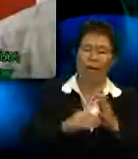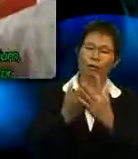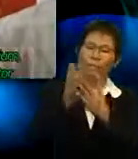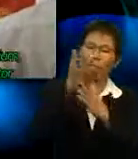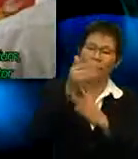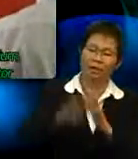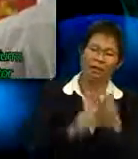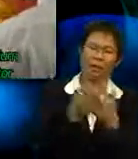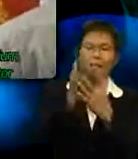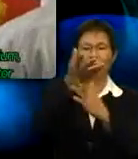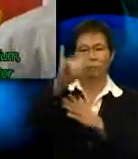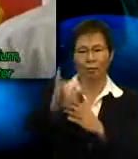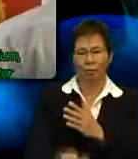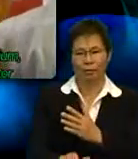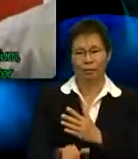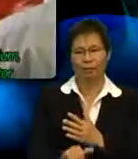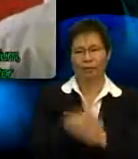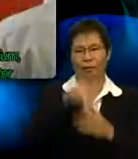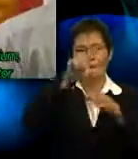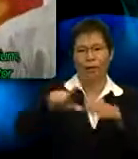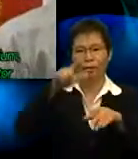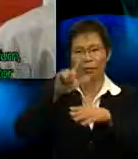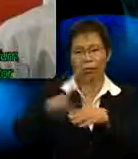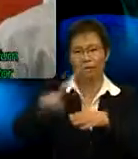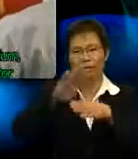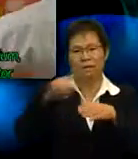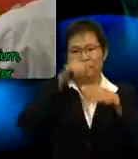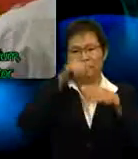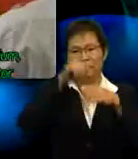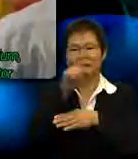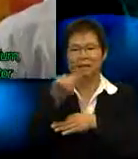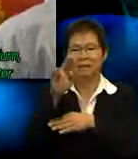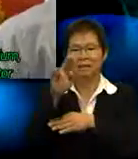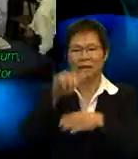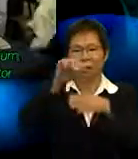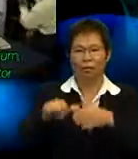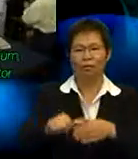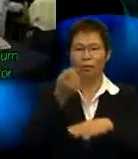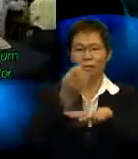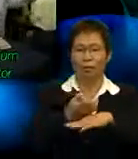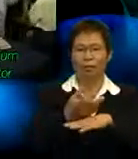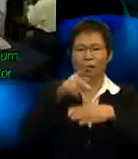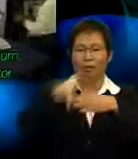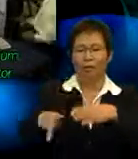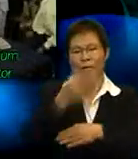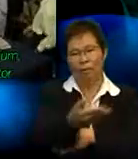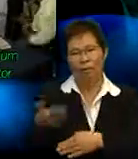melaluinya, logam besi zinc elemen. Senyum. Tegak keluli bahan. Okay,